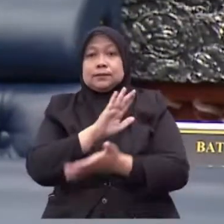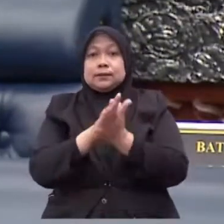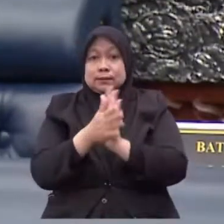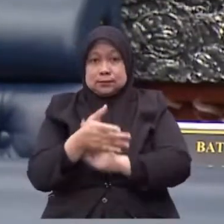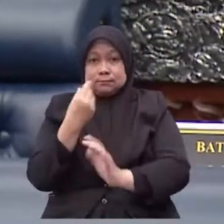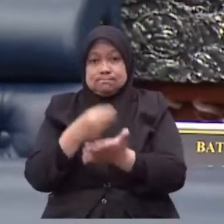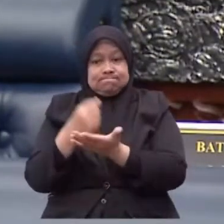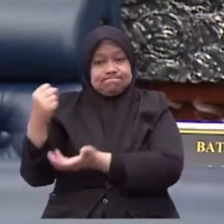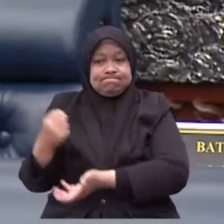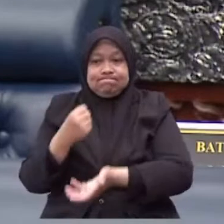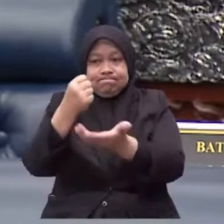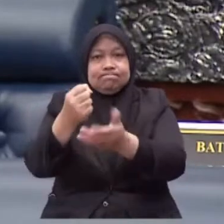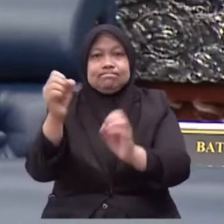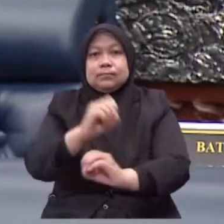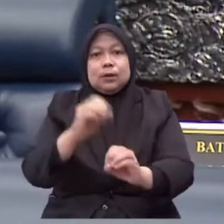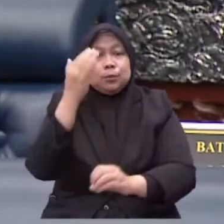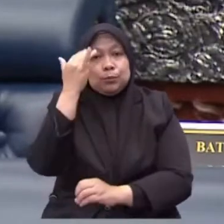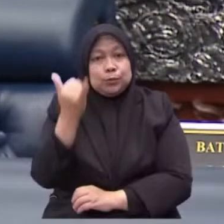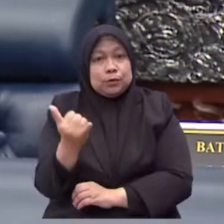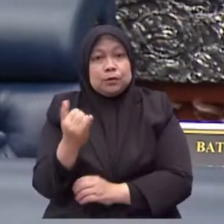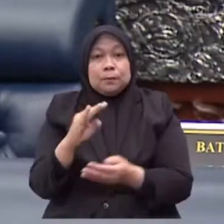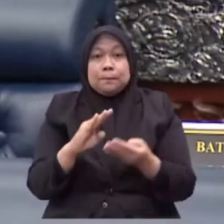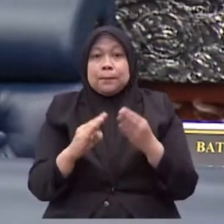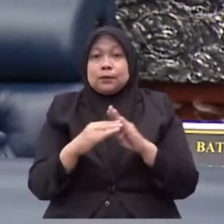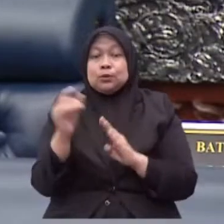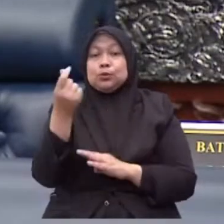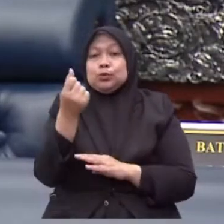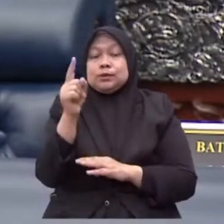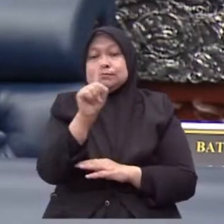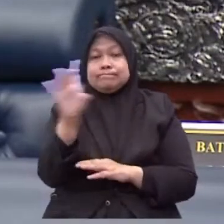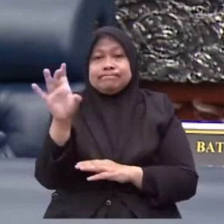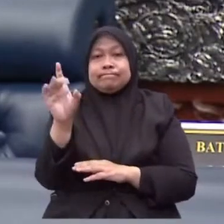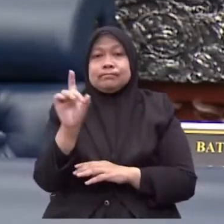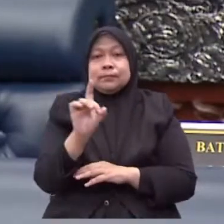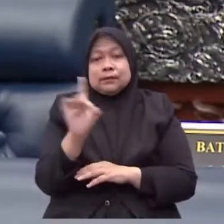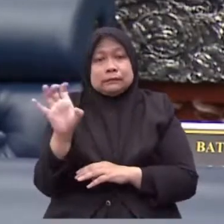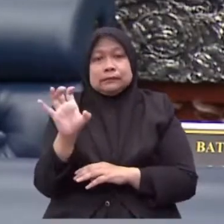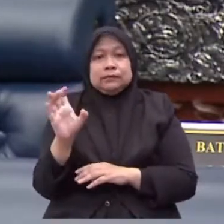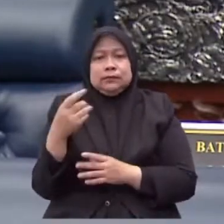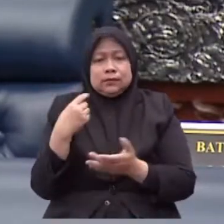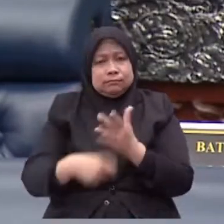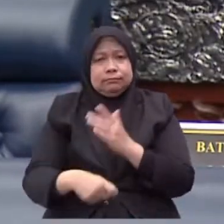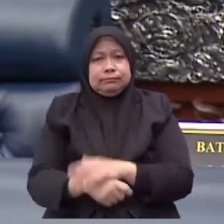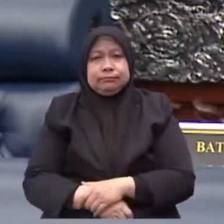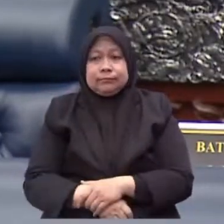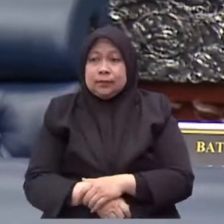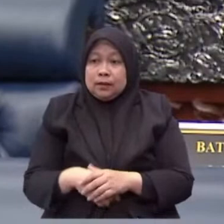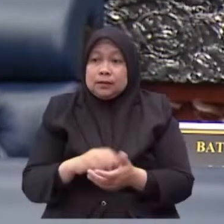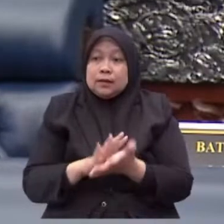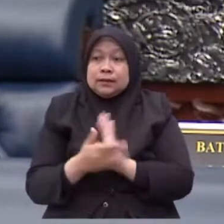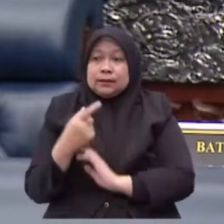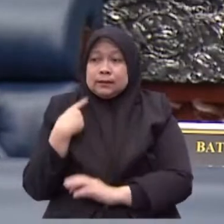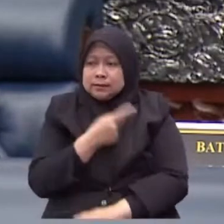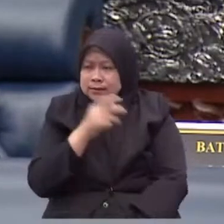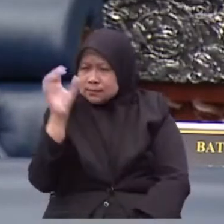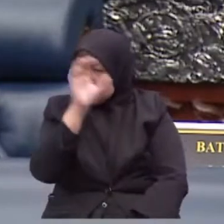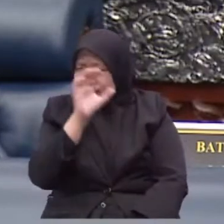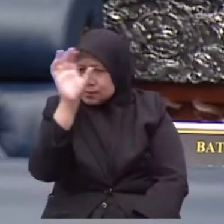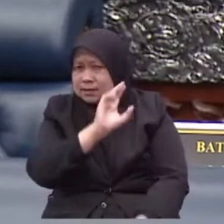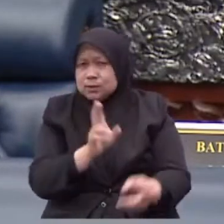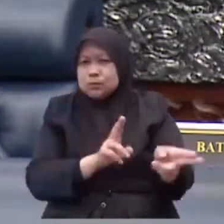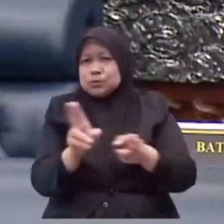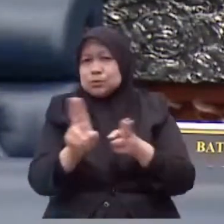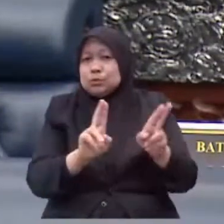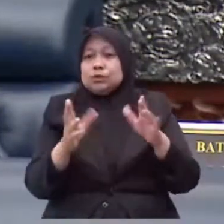dana itu tidak disalurkan karena itu bentuk one of sumbangan tersebut Cukai tersebut jadi kita sedang mencari usaha